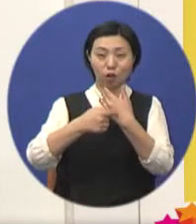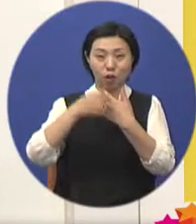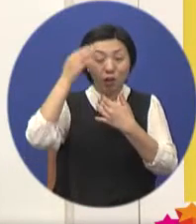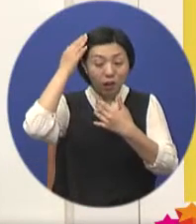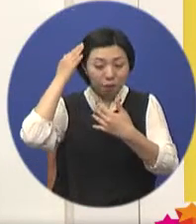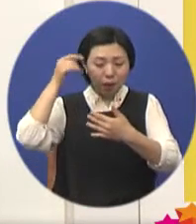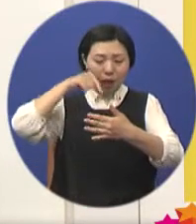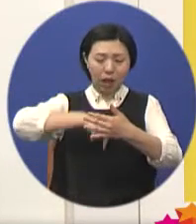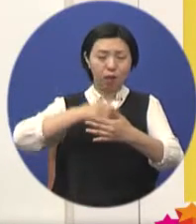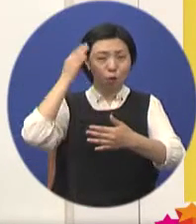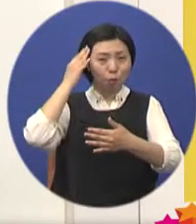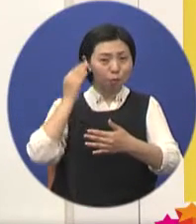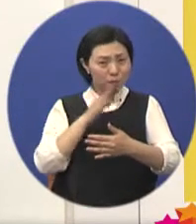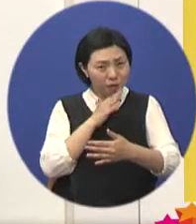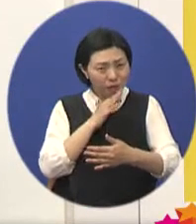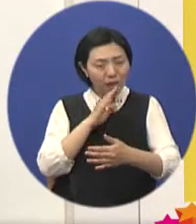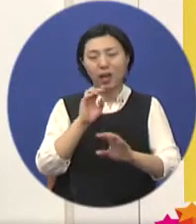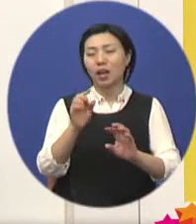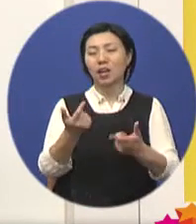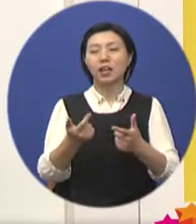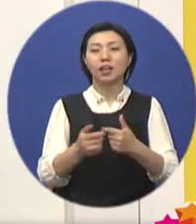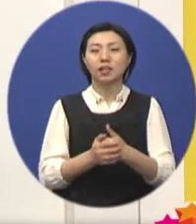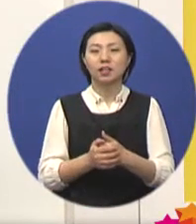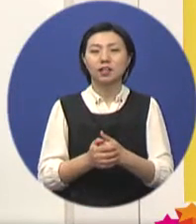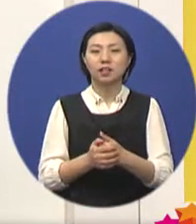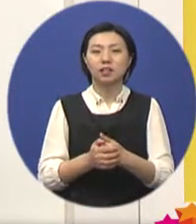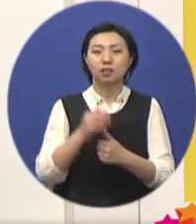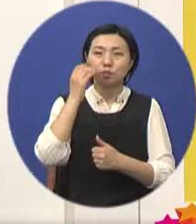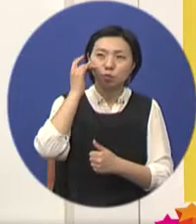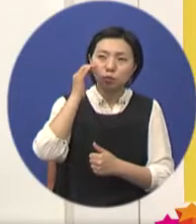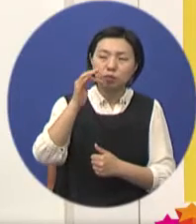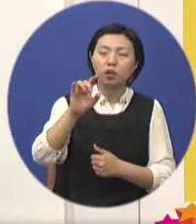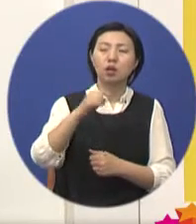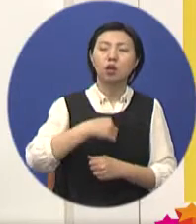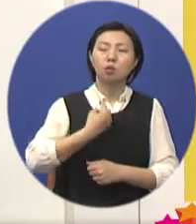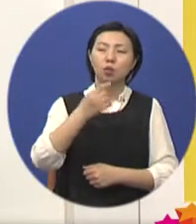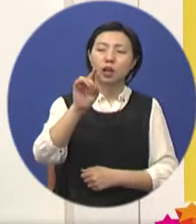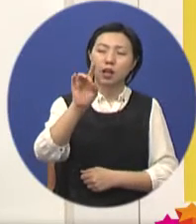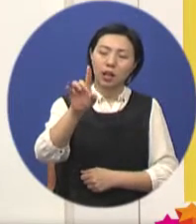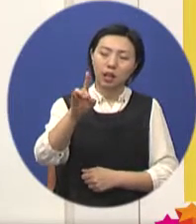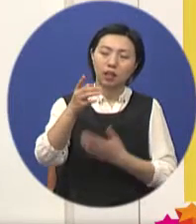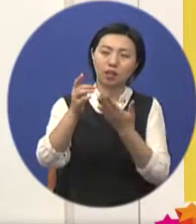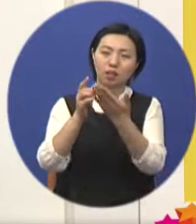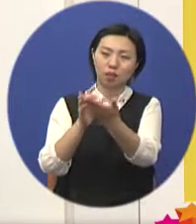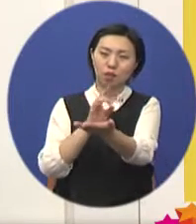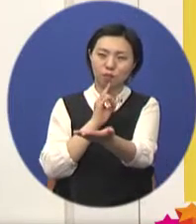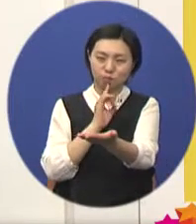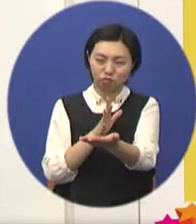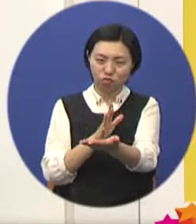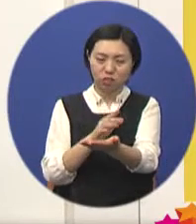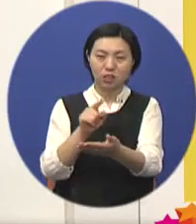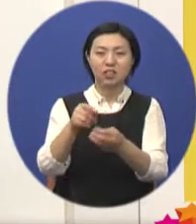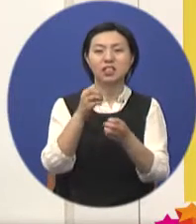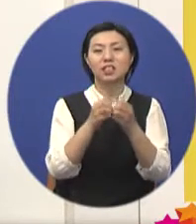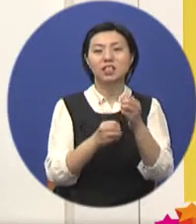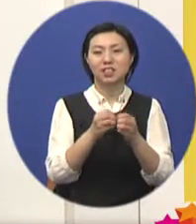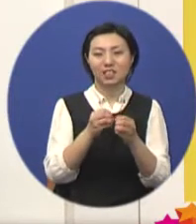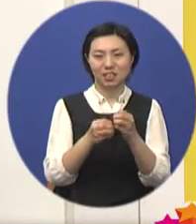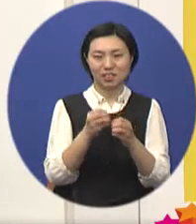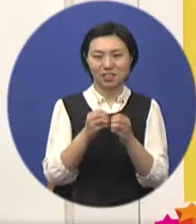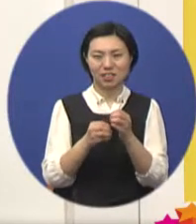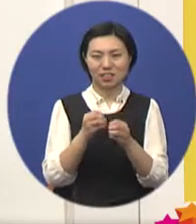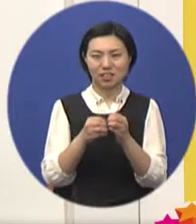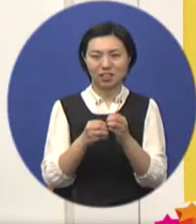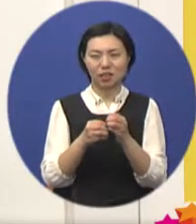검을 쏟냐. 그렇죠. 거지고 소꺼머니는 너뿐인가 하노라. 네. 이 시절을 내가